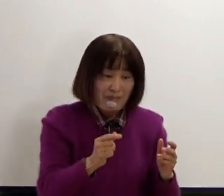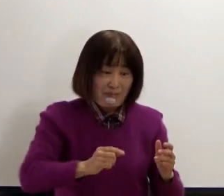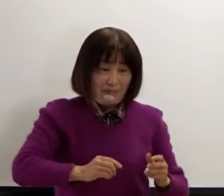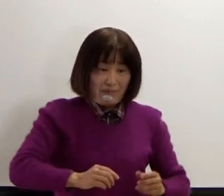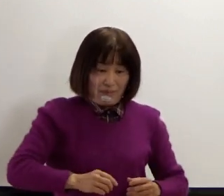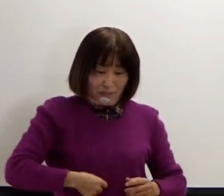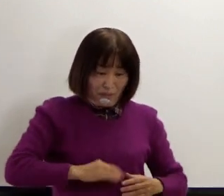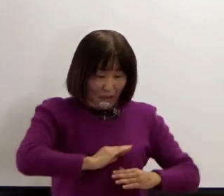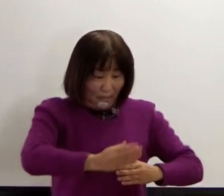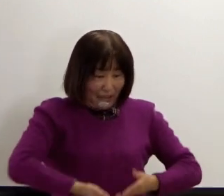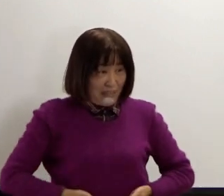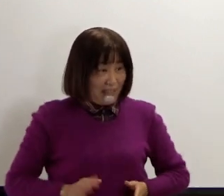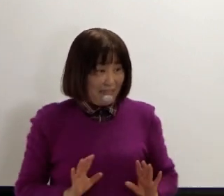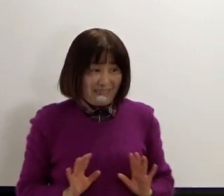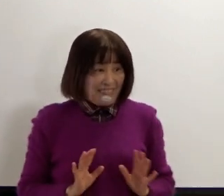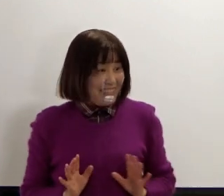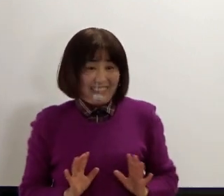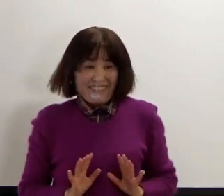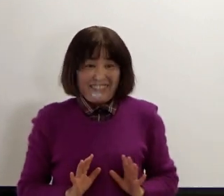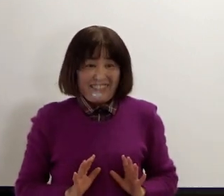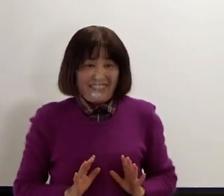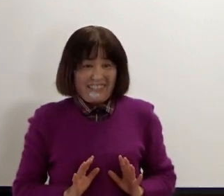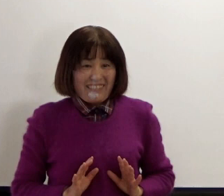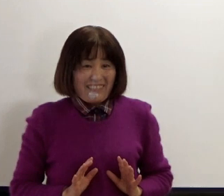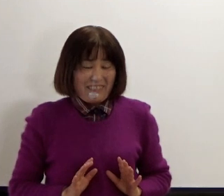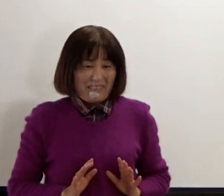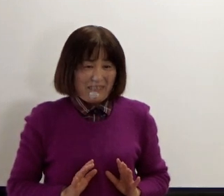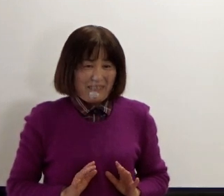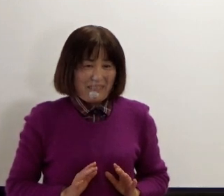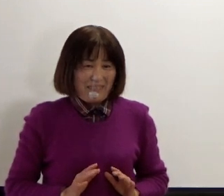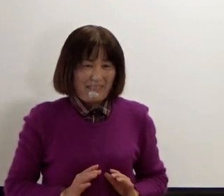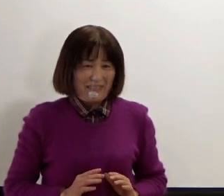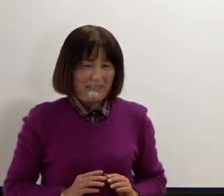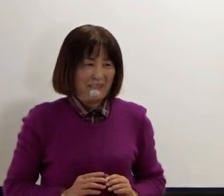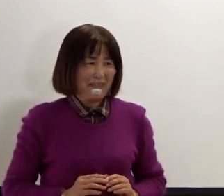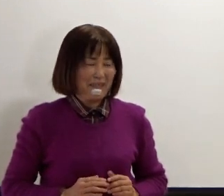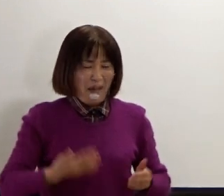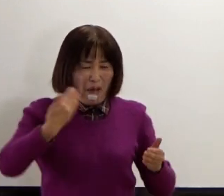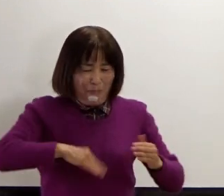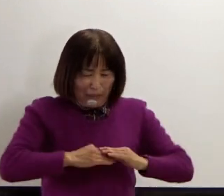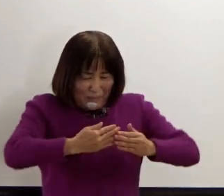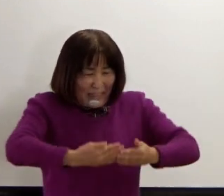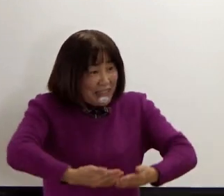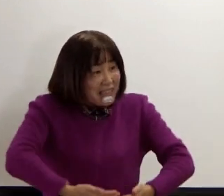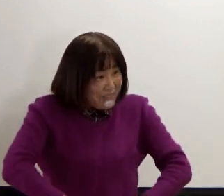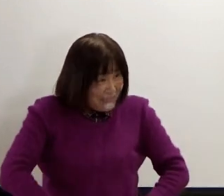ますね。ヨハネがもう大喜びして踊ってると、